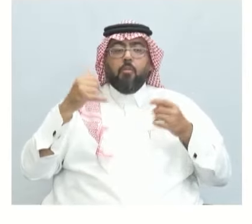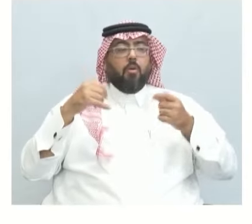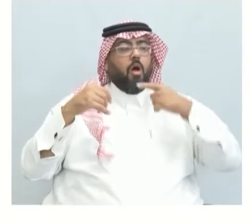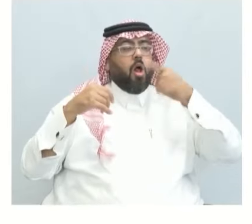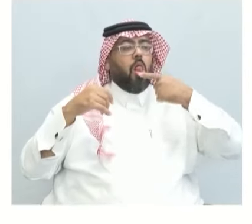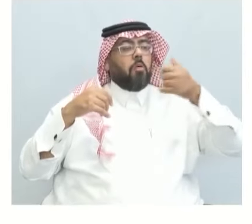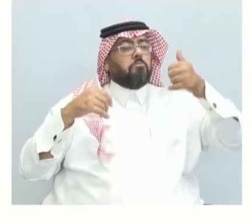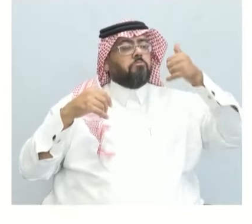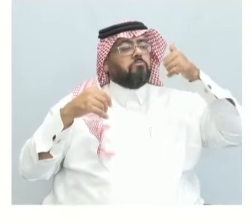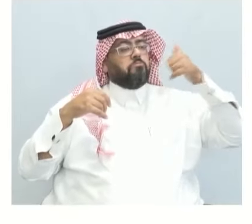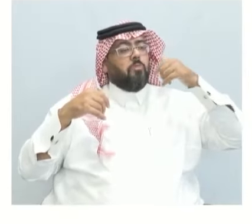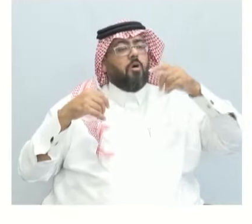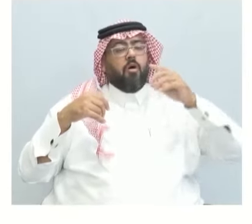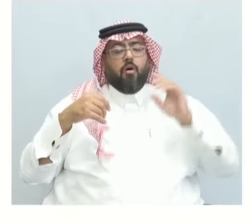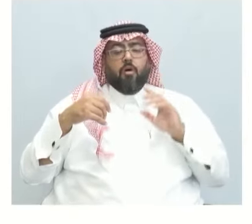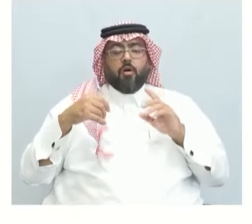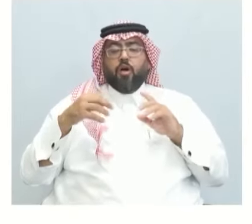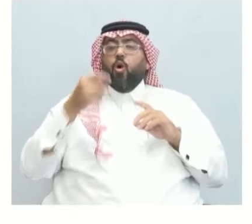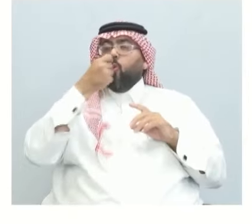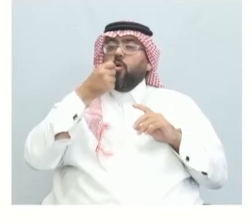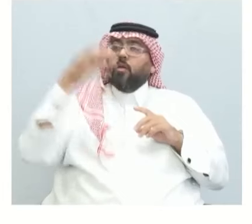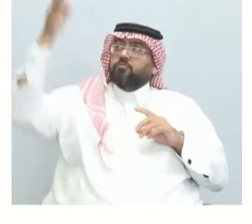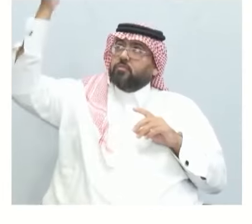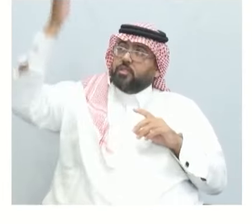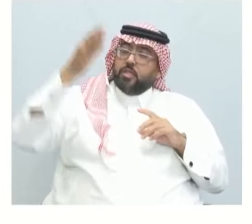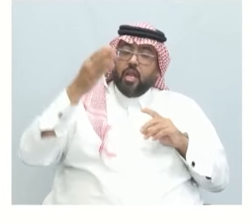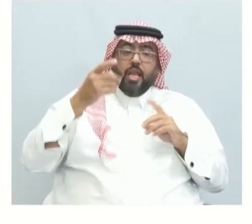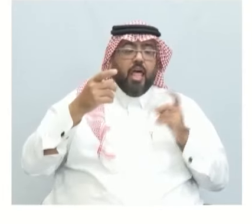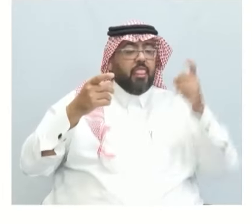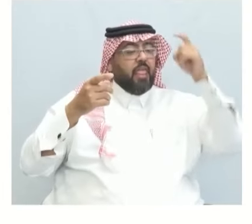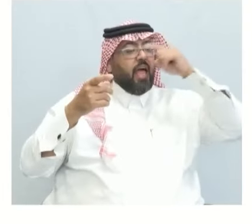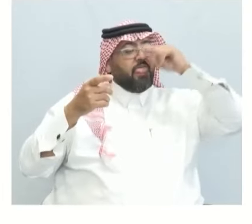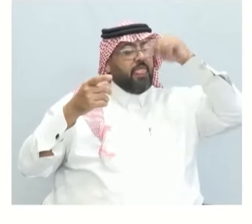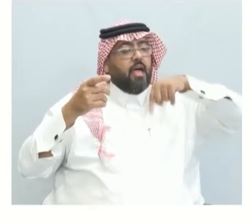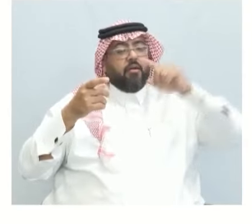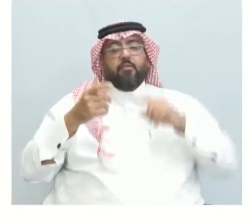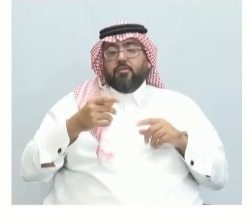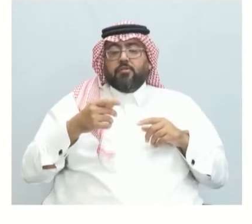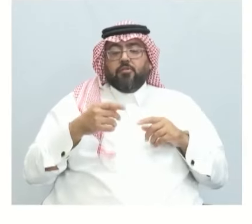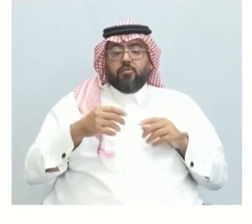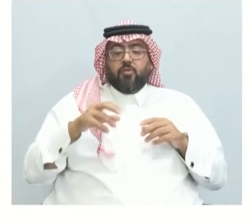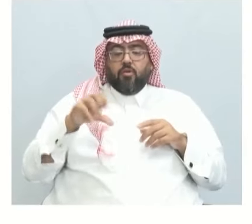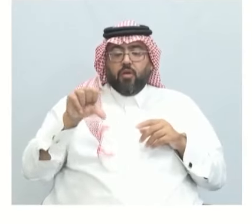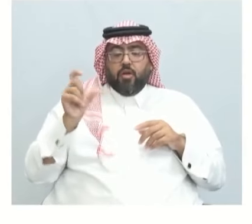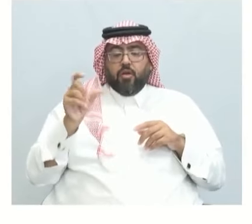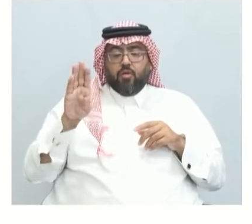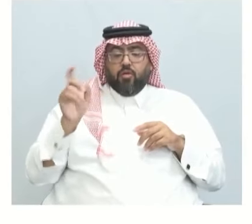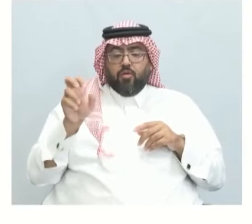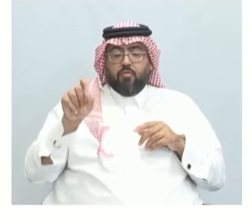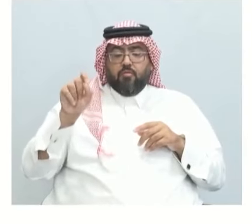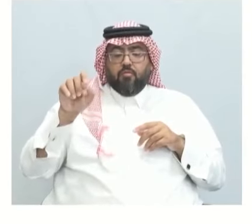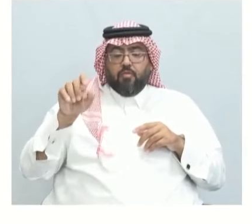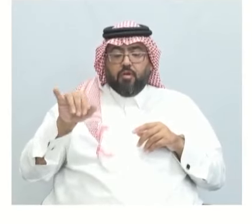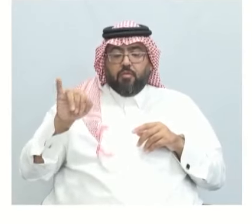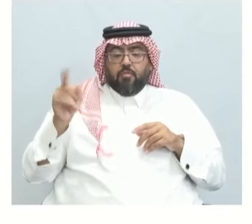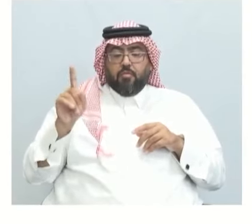البلاغه في مواضع عديده كما قال تعالى اعوذ بالله من الشيطان الرجيم وان كنتم في ريب مما نزلنا